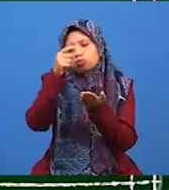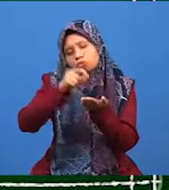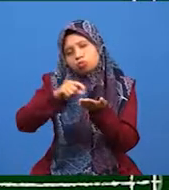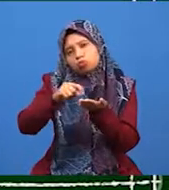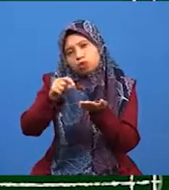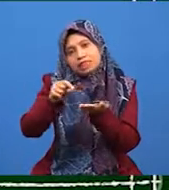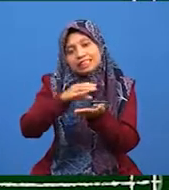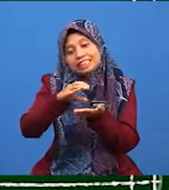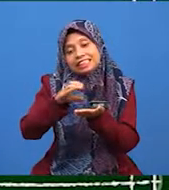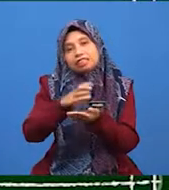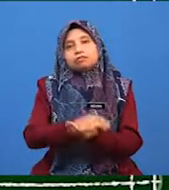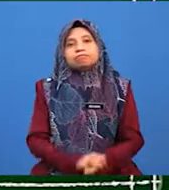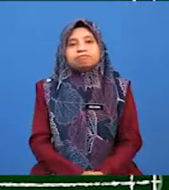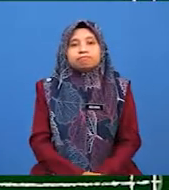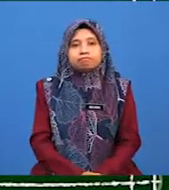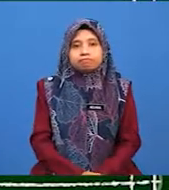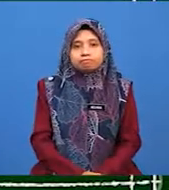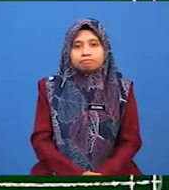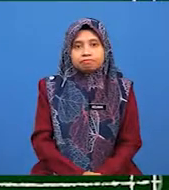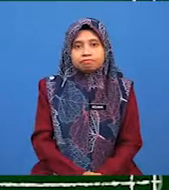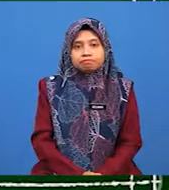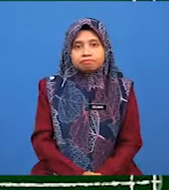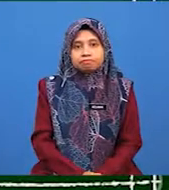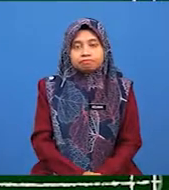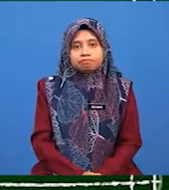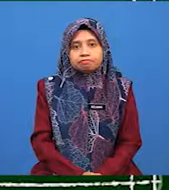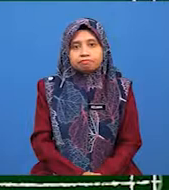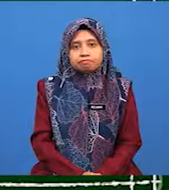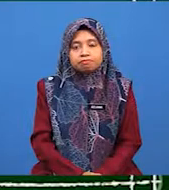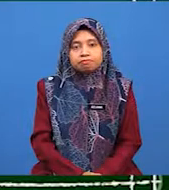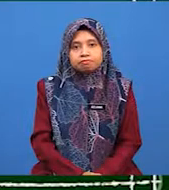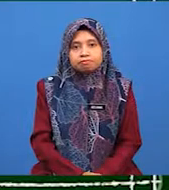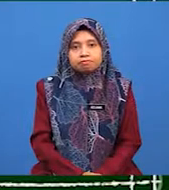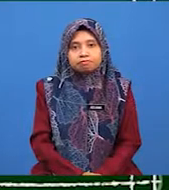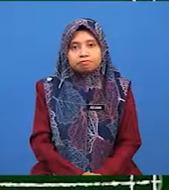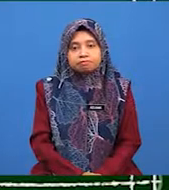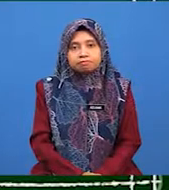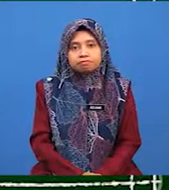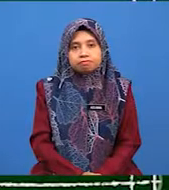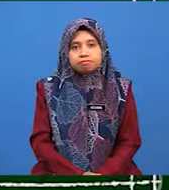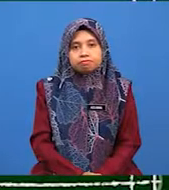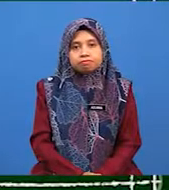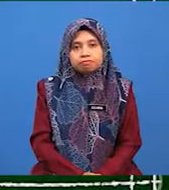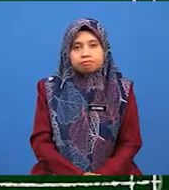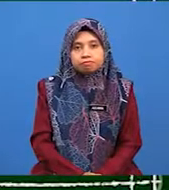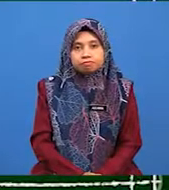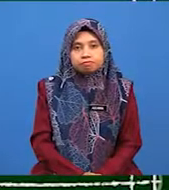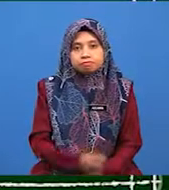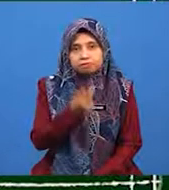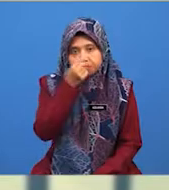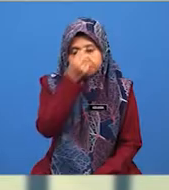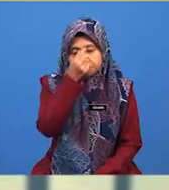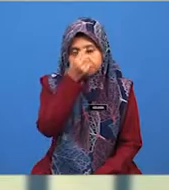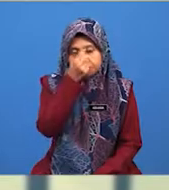pensel untuk membuat catatan agar kamu dapat ingat apa yang cikgu ajar pada hari ini.